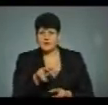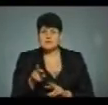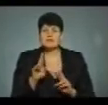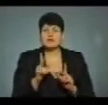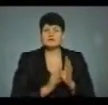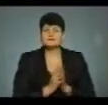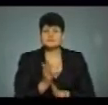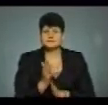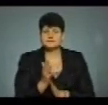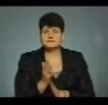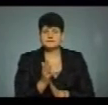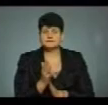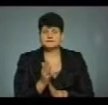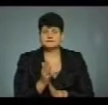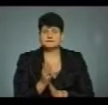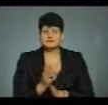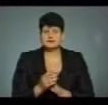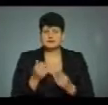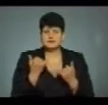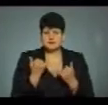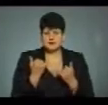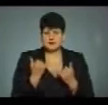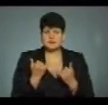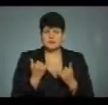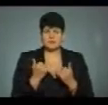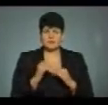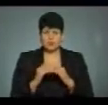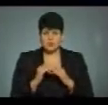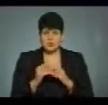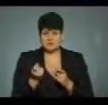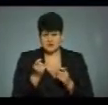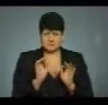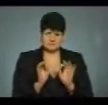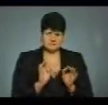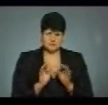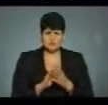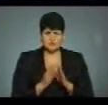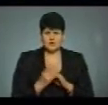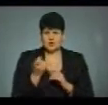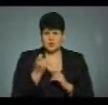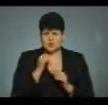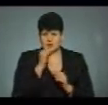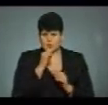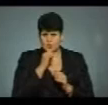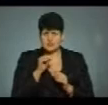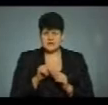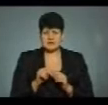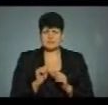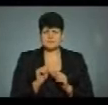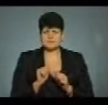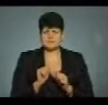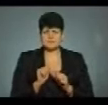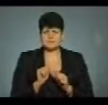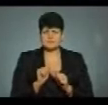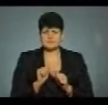культура. Зараз на цьому полі пшеничка в доброму стані. Зараз трошки мороз її